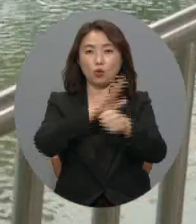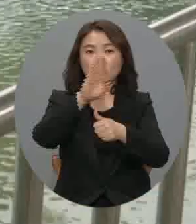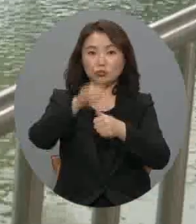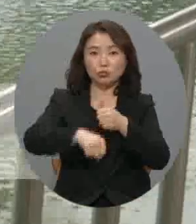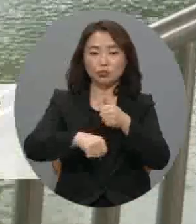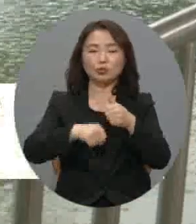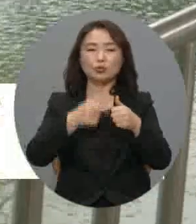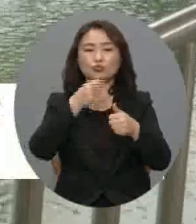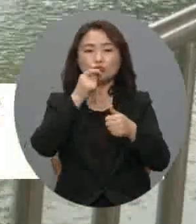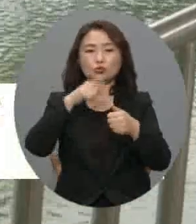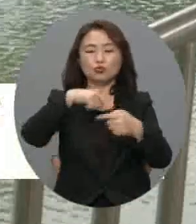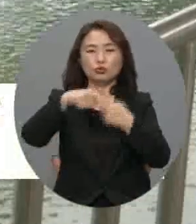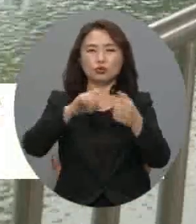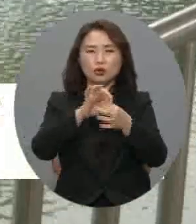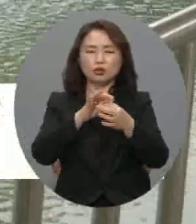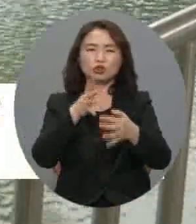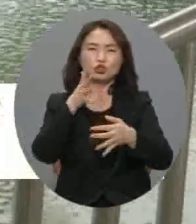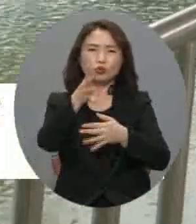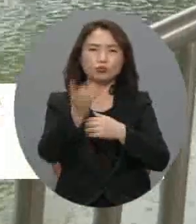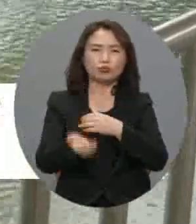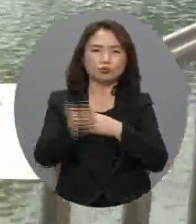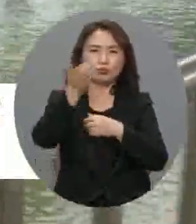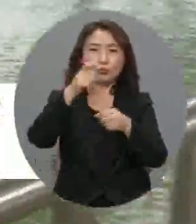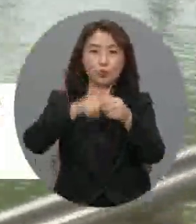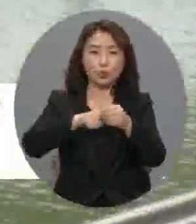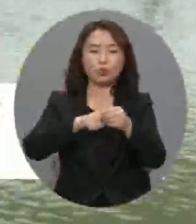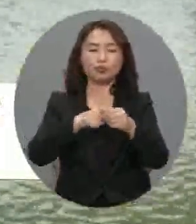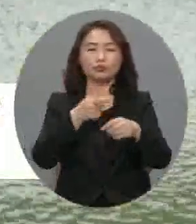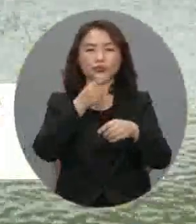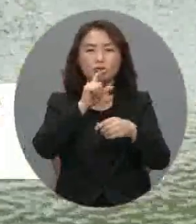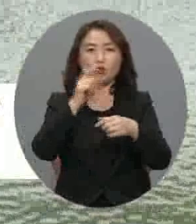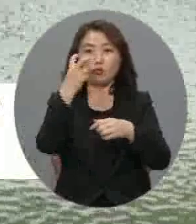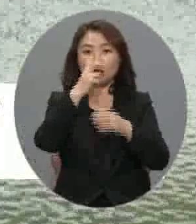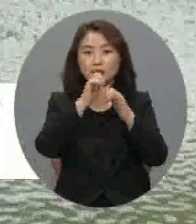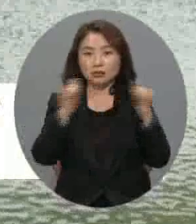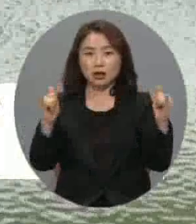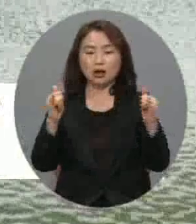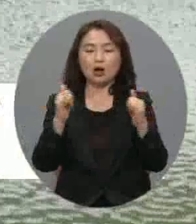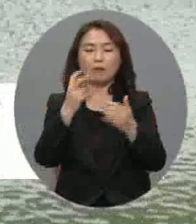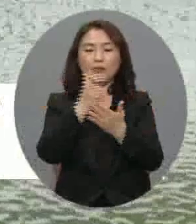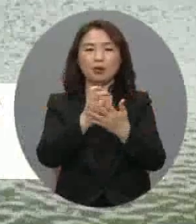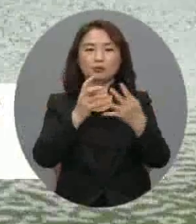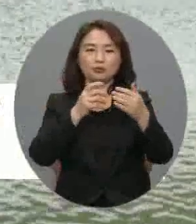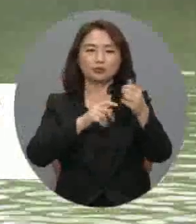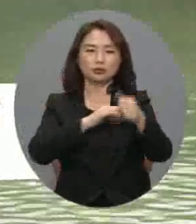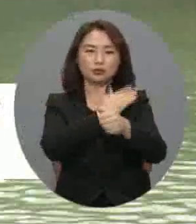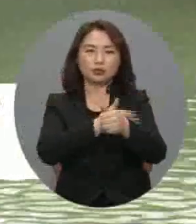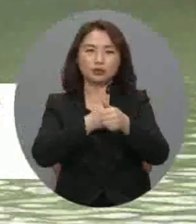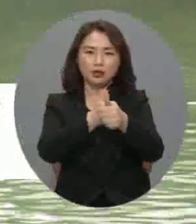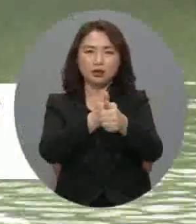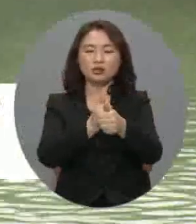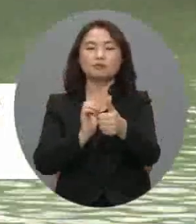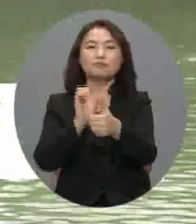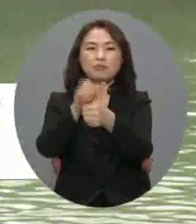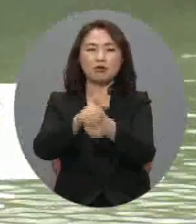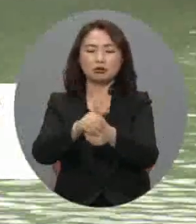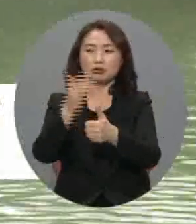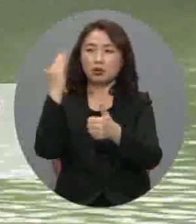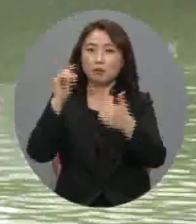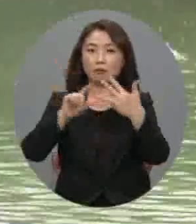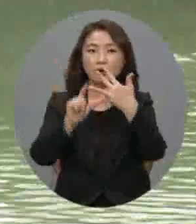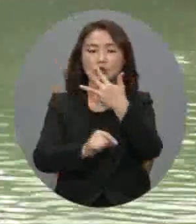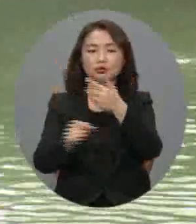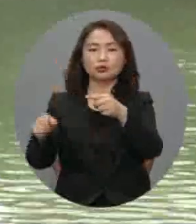환경부는 상수도 운영의 전문성을 높이겠다며 수도시설 관리자를 법령이 정한 요건대로 임명하라고 지난